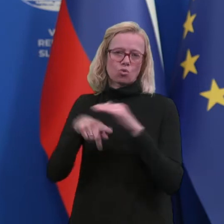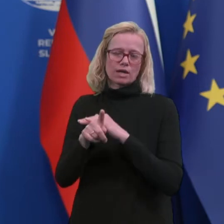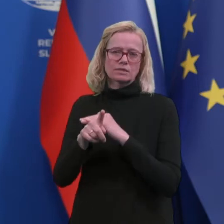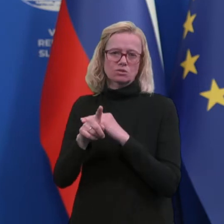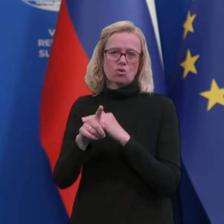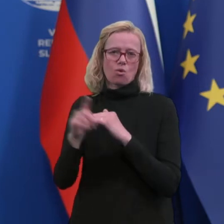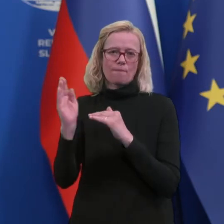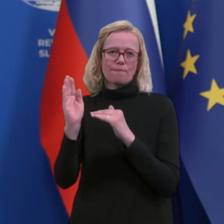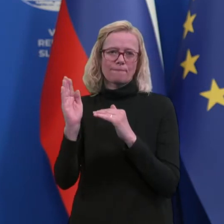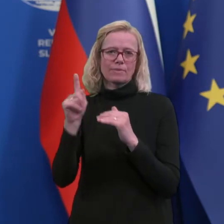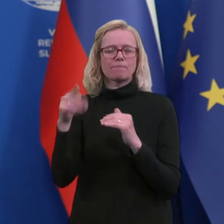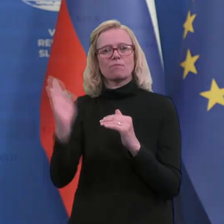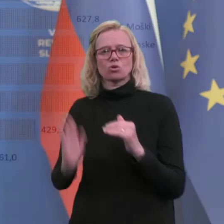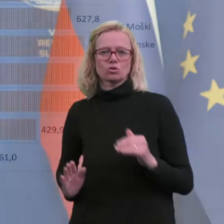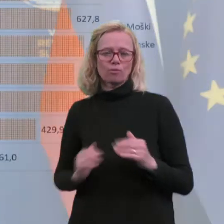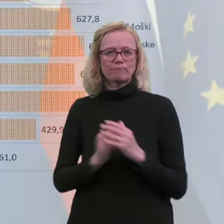In če se sedaj vrnem na